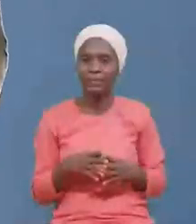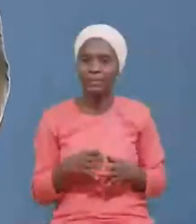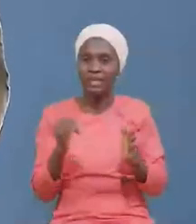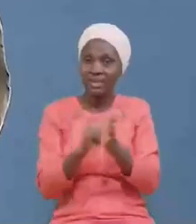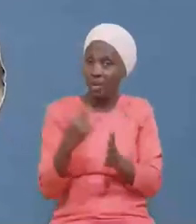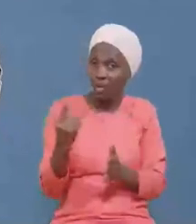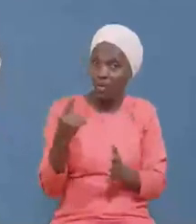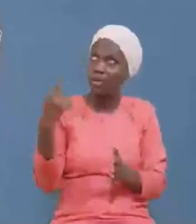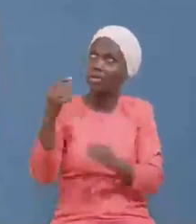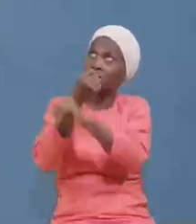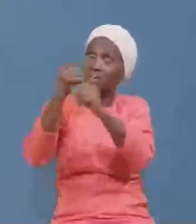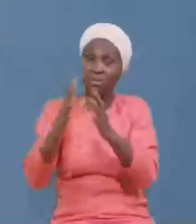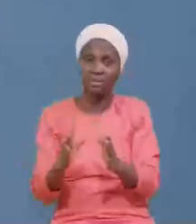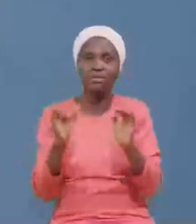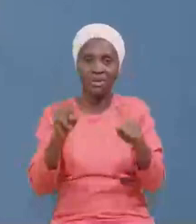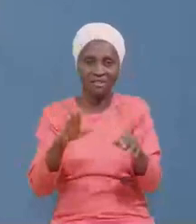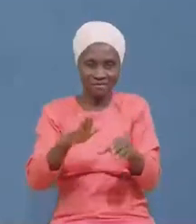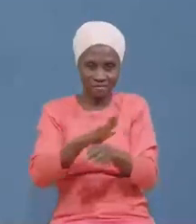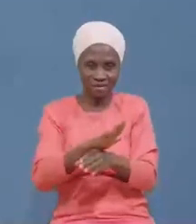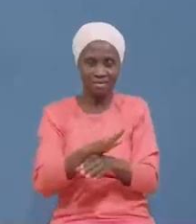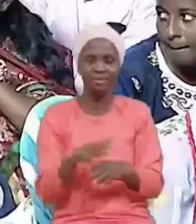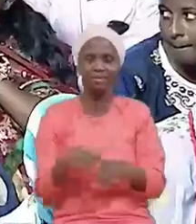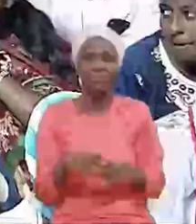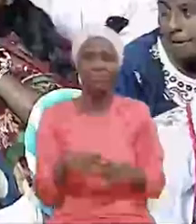Que seul le Sauveur peut le combler.